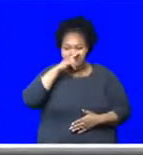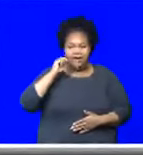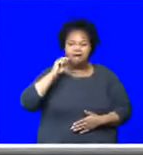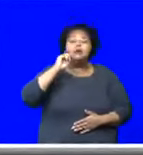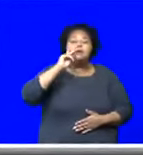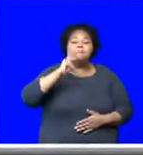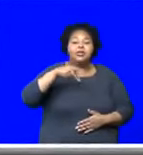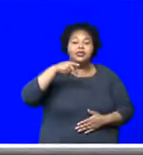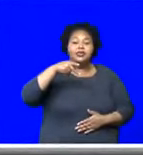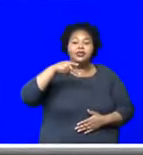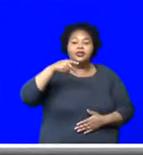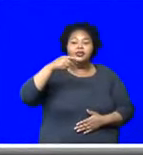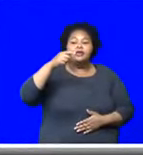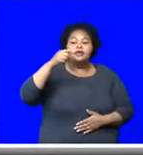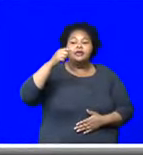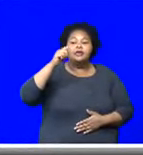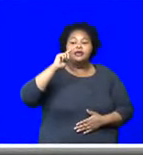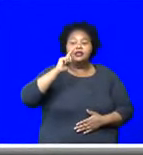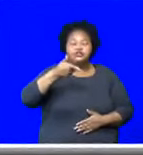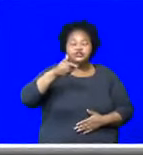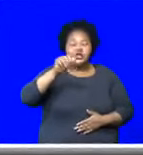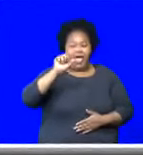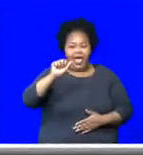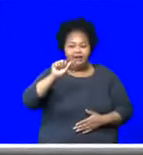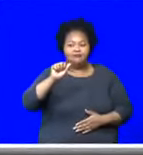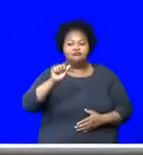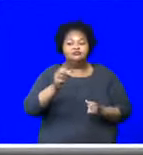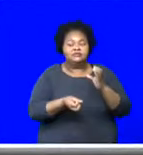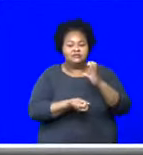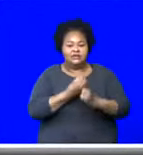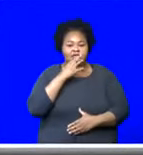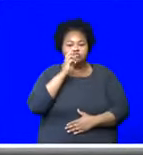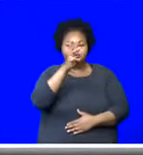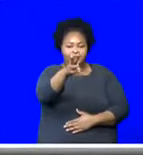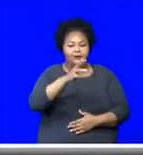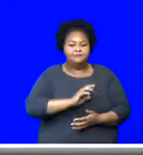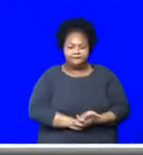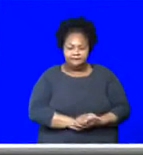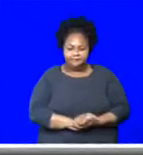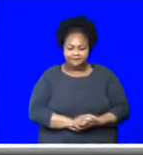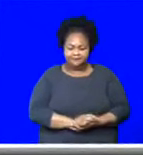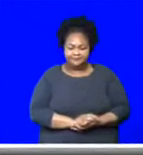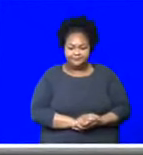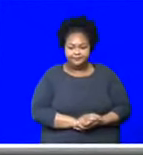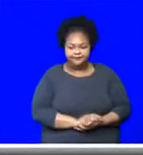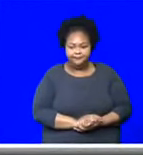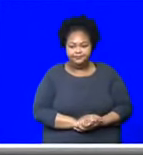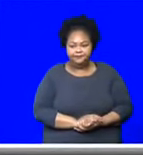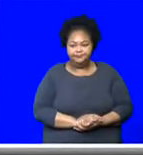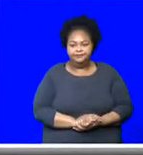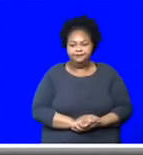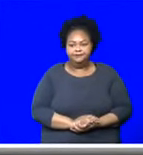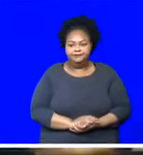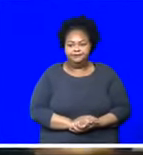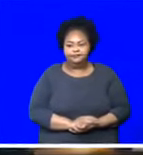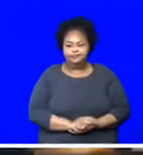kutemidlalo ngiLinda Dlamini, kanzi umbiko uhlanganiswe ngu-Fabrice Msonera. Tithombe tona tiqhamuka ka-DW, VOA na